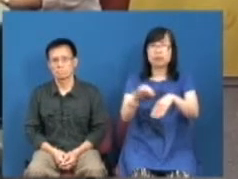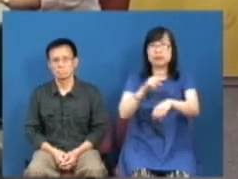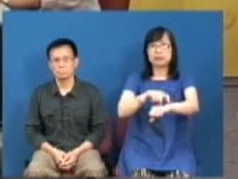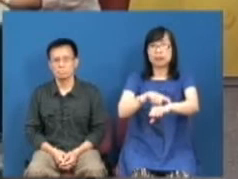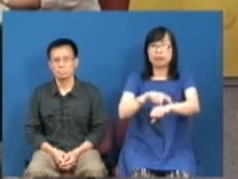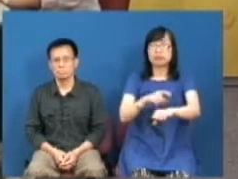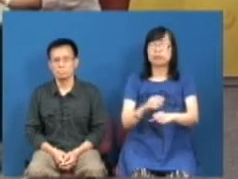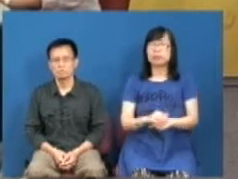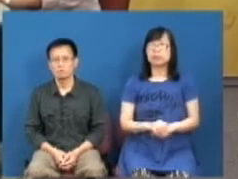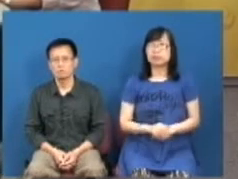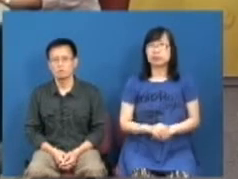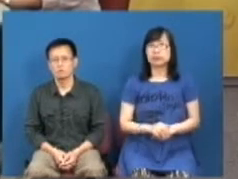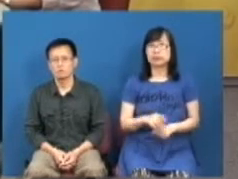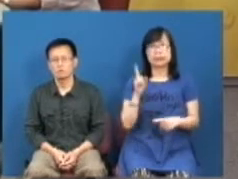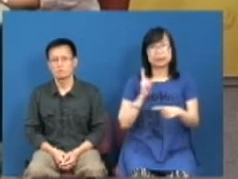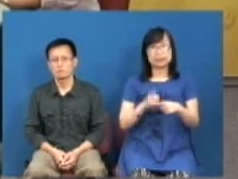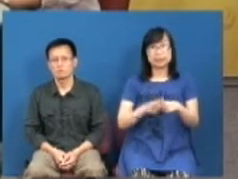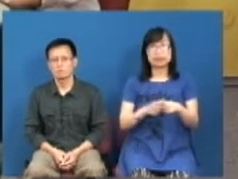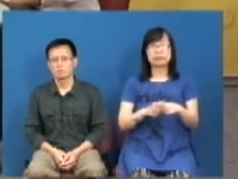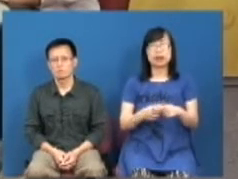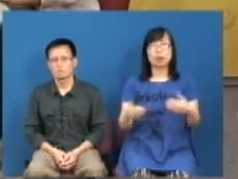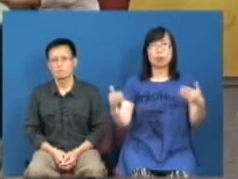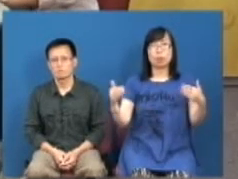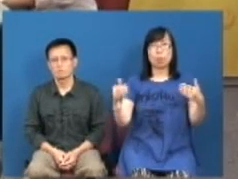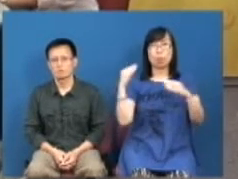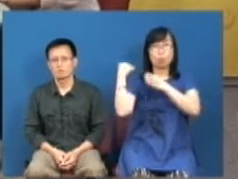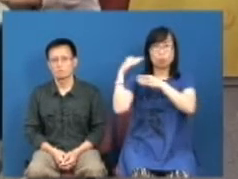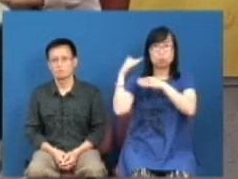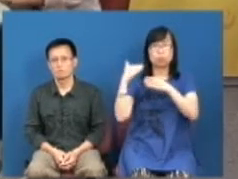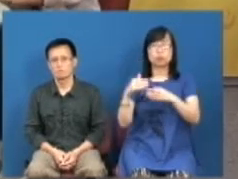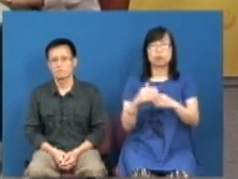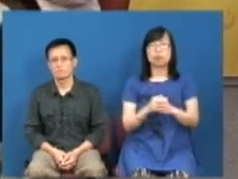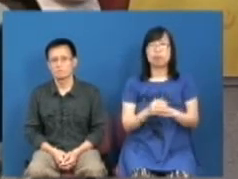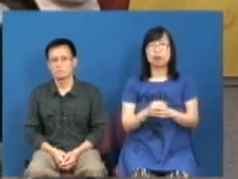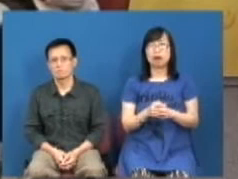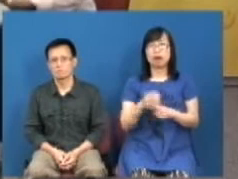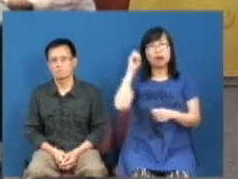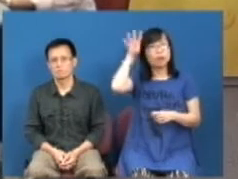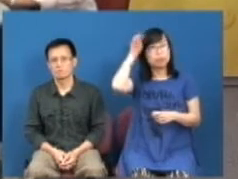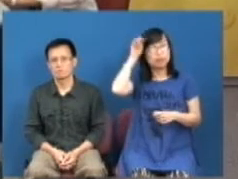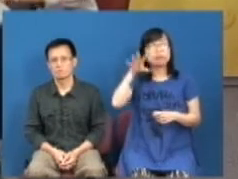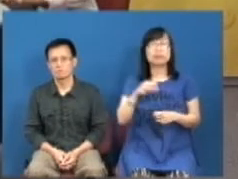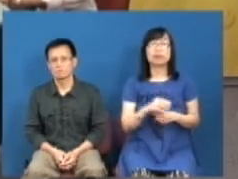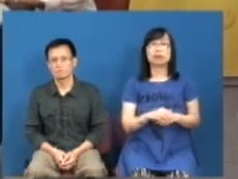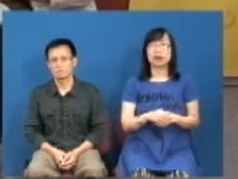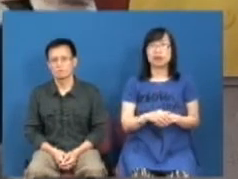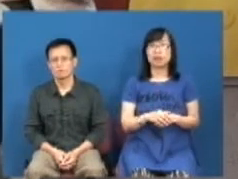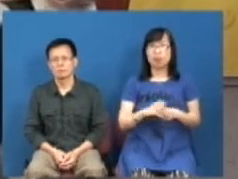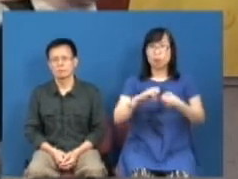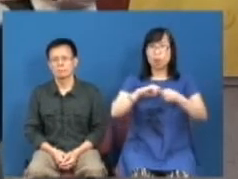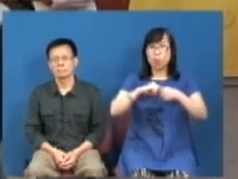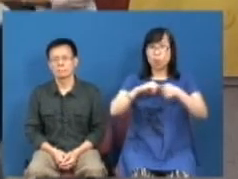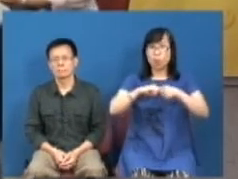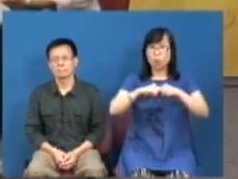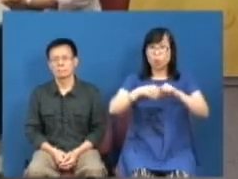係。即係真係集體運輸啦，真係創造到一個即係真係值得用骨幹啊！即係交通